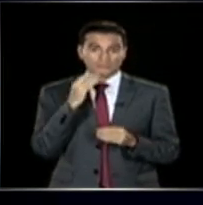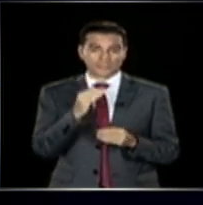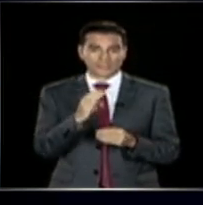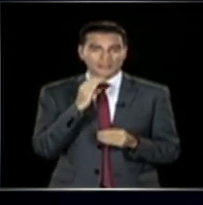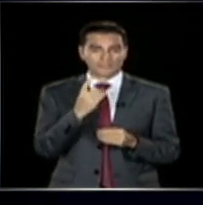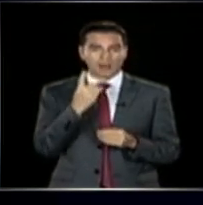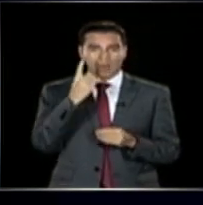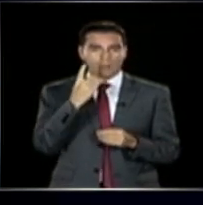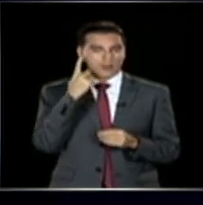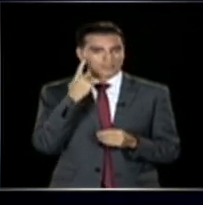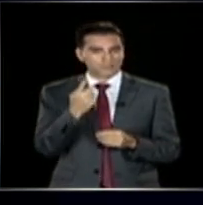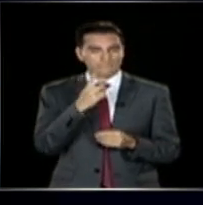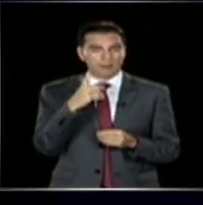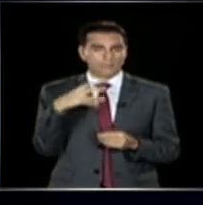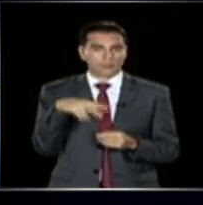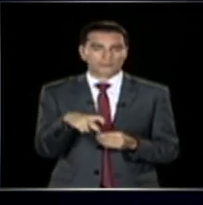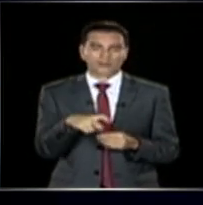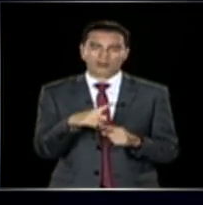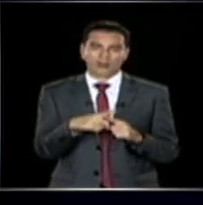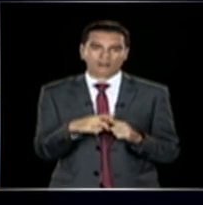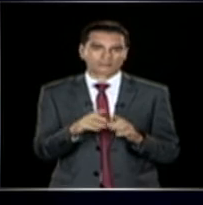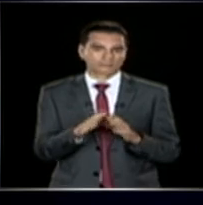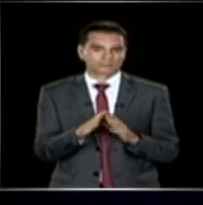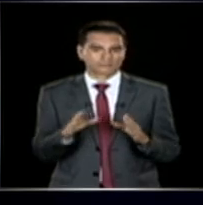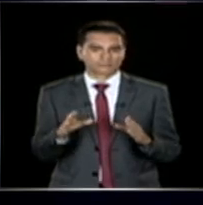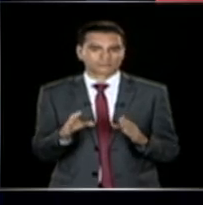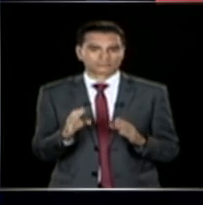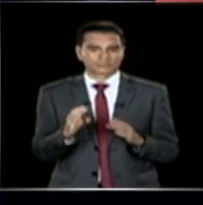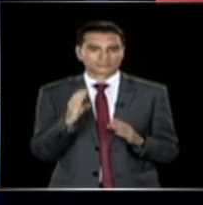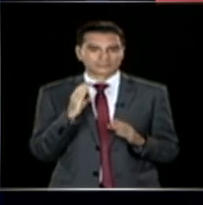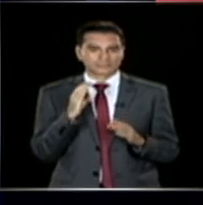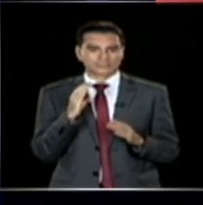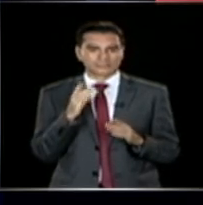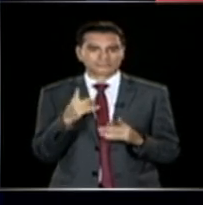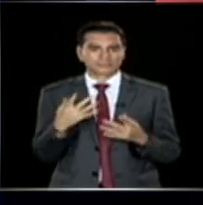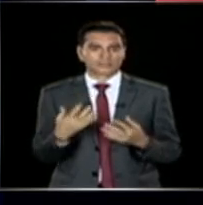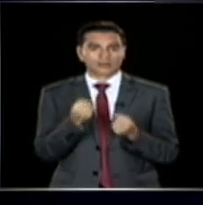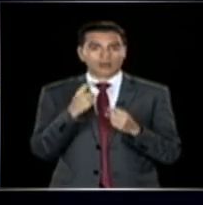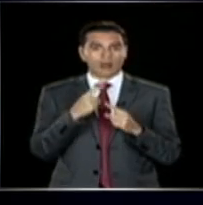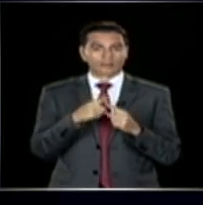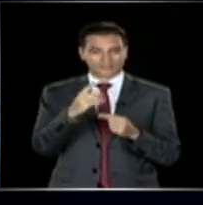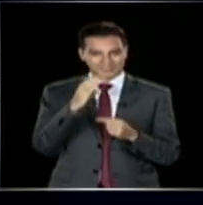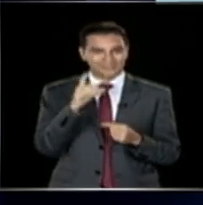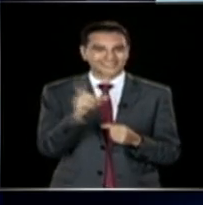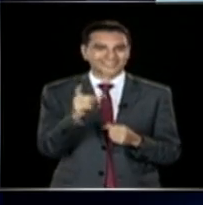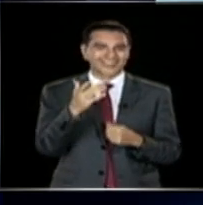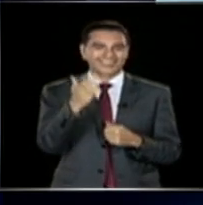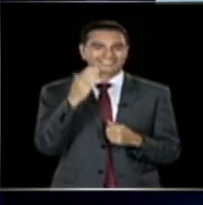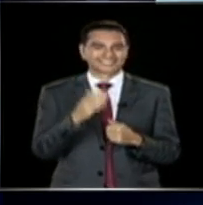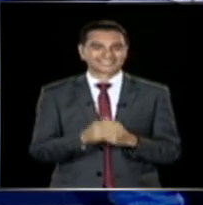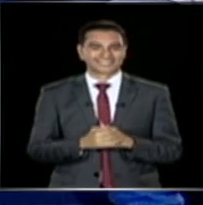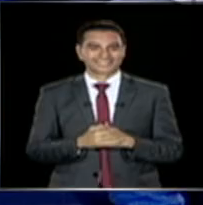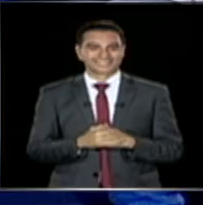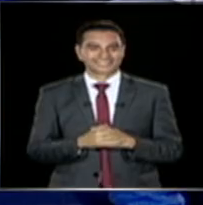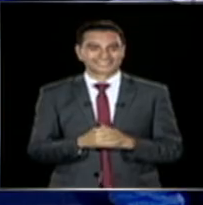منك الاجابه الاولى 184 ويا دكتور انقذتك من الغلط. اجابه صحيحه.